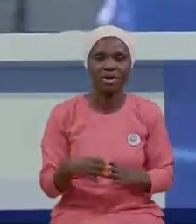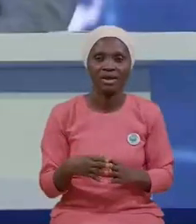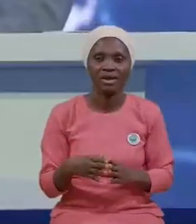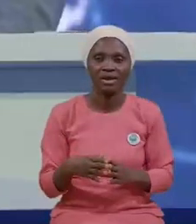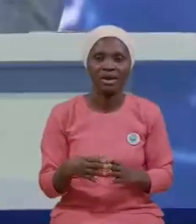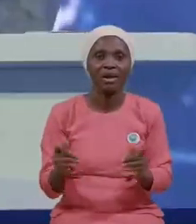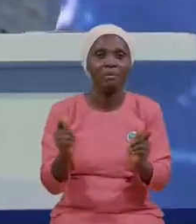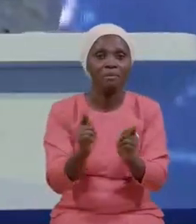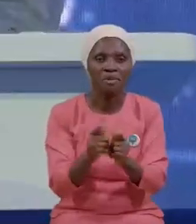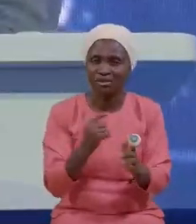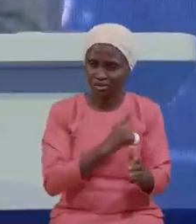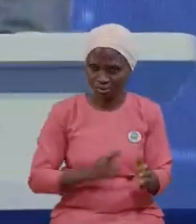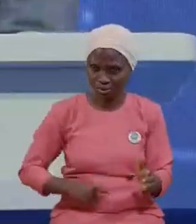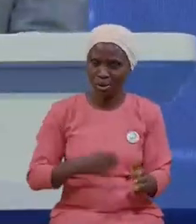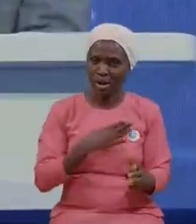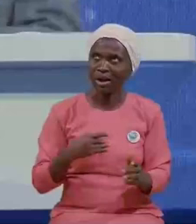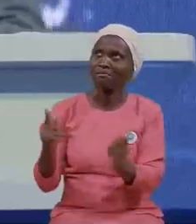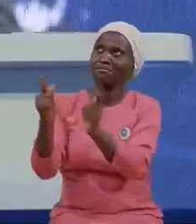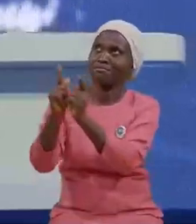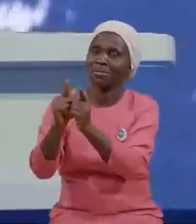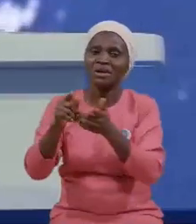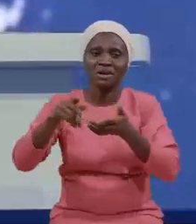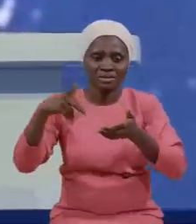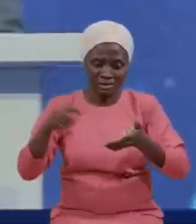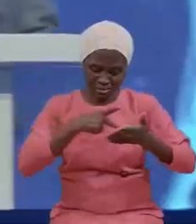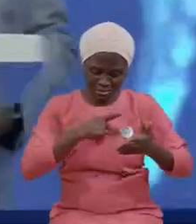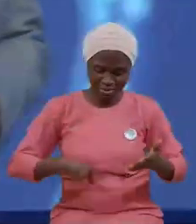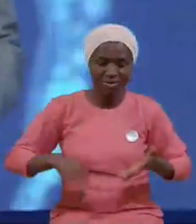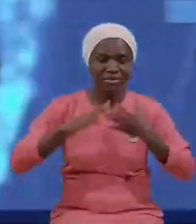Rencontrez le Seigneur, rencontrez le Prince de la paix.